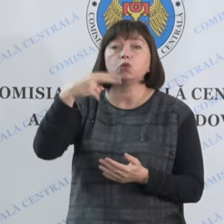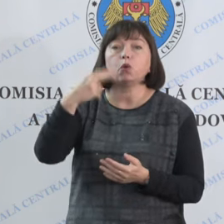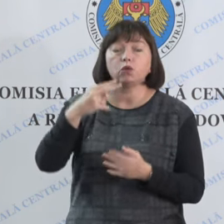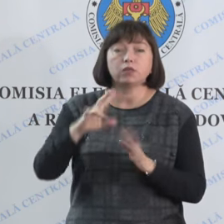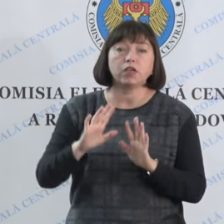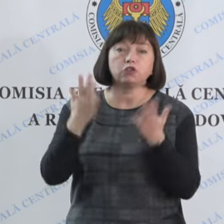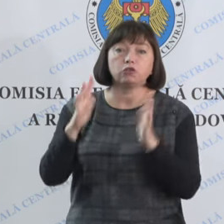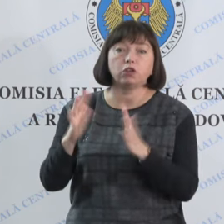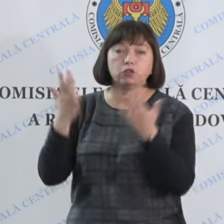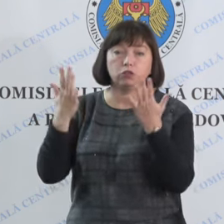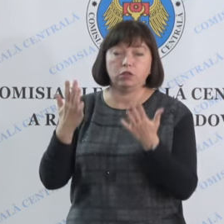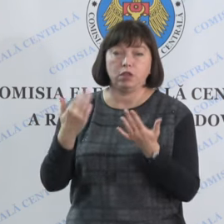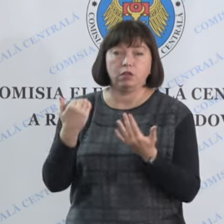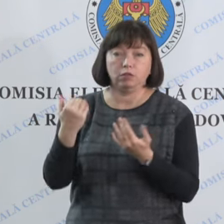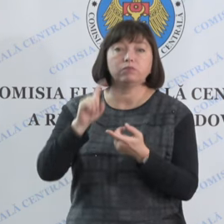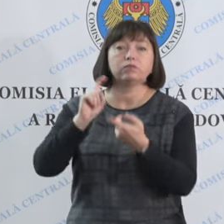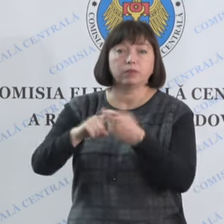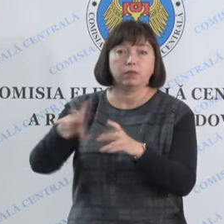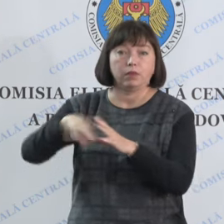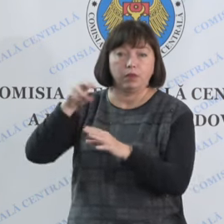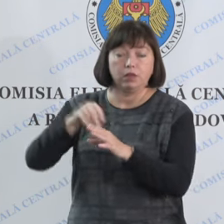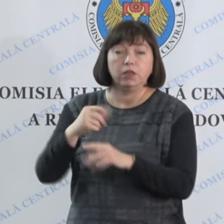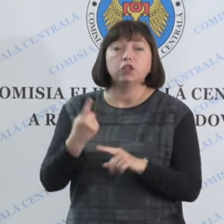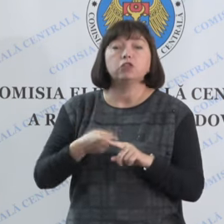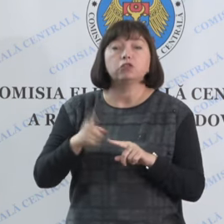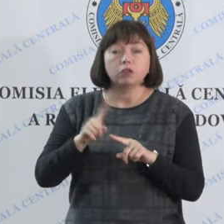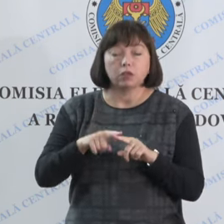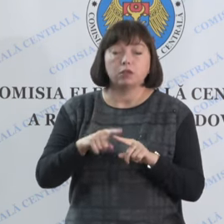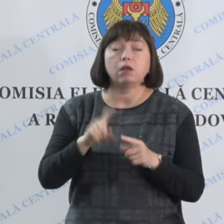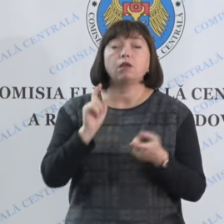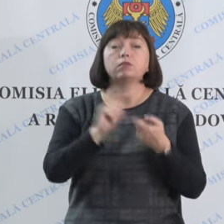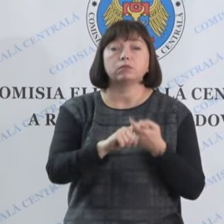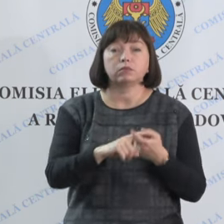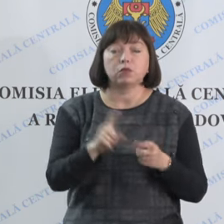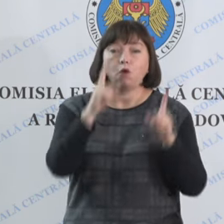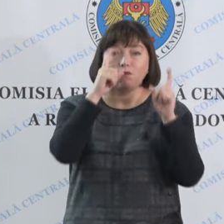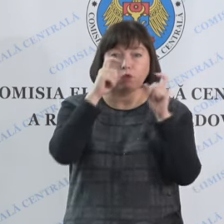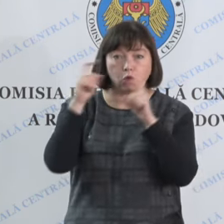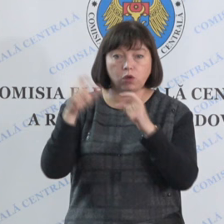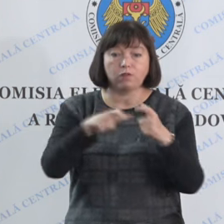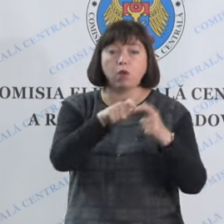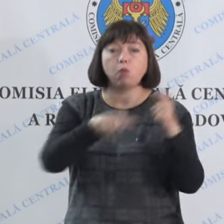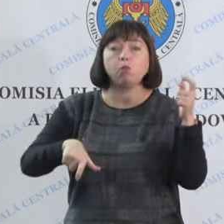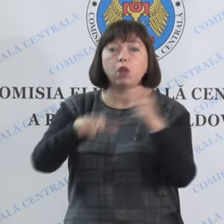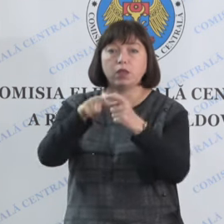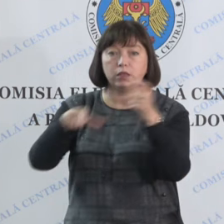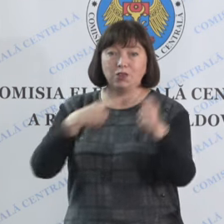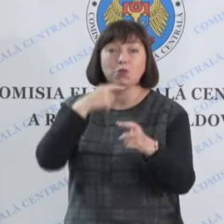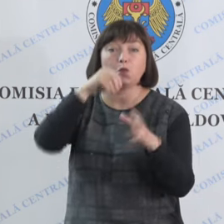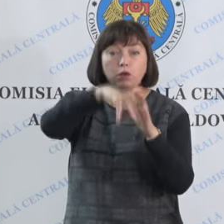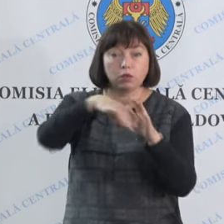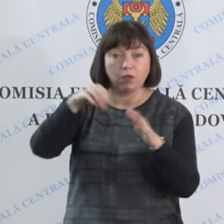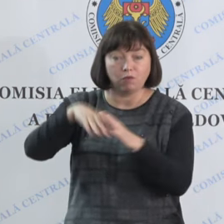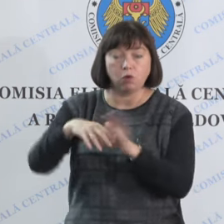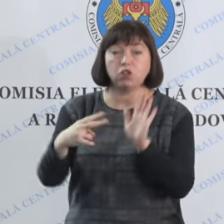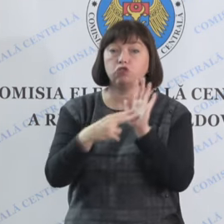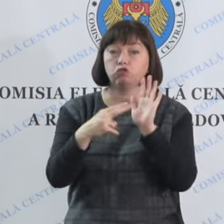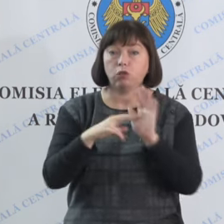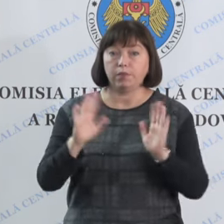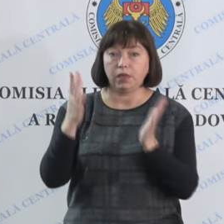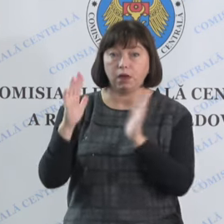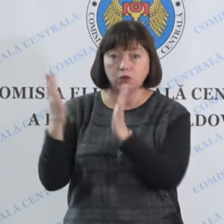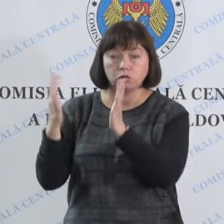de incidente electorale. Și acestea se referă la fotografierea buletinelor de vot, 7